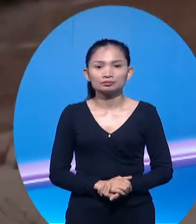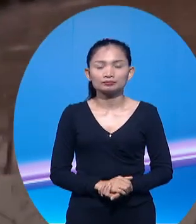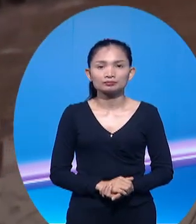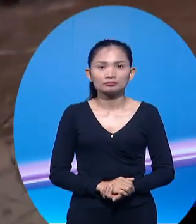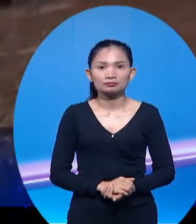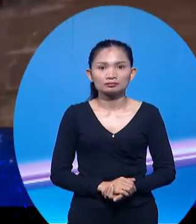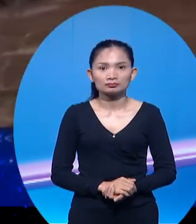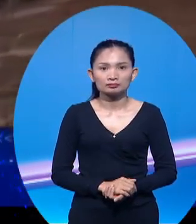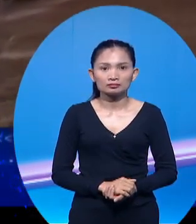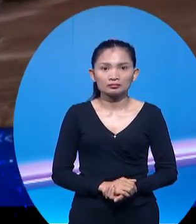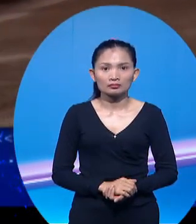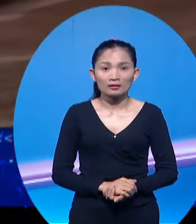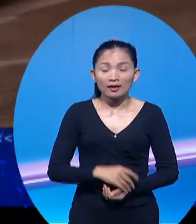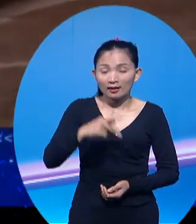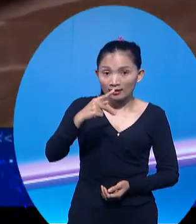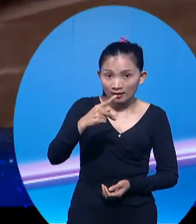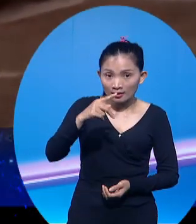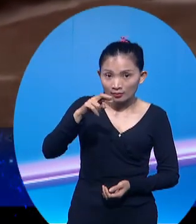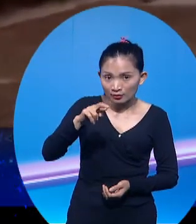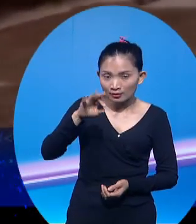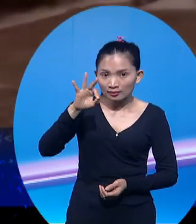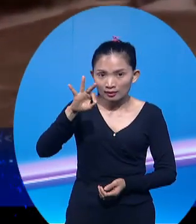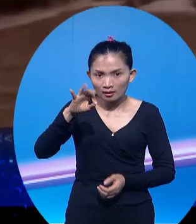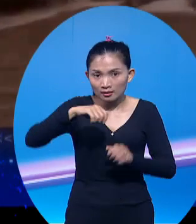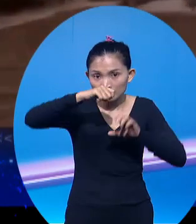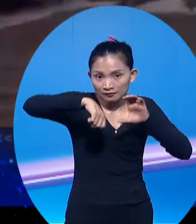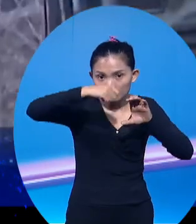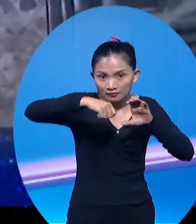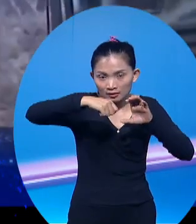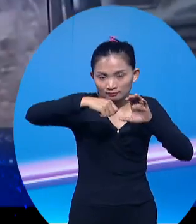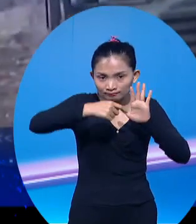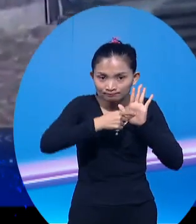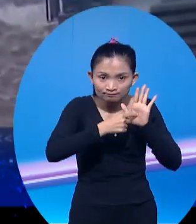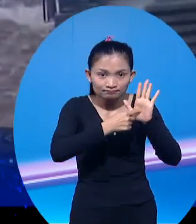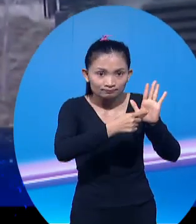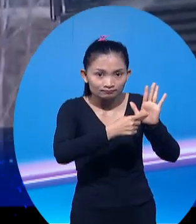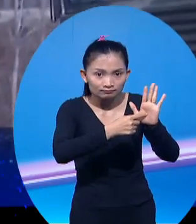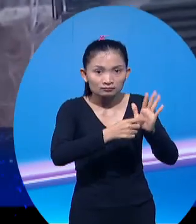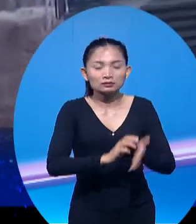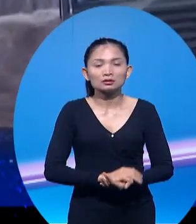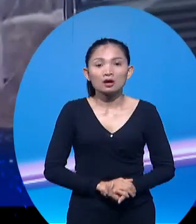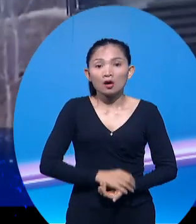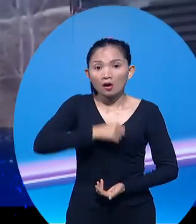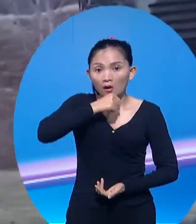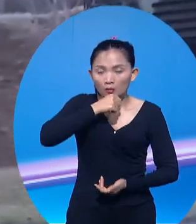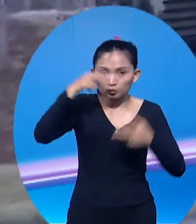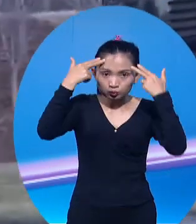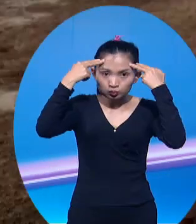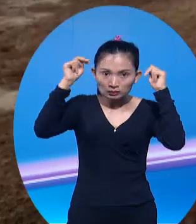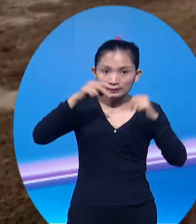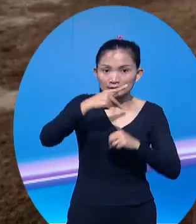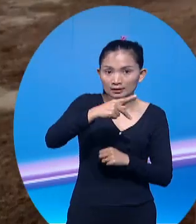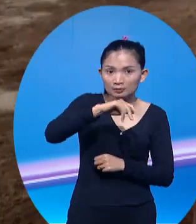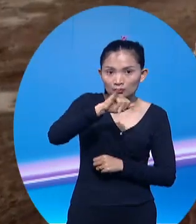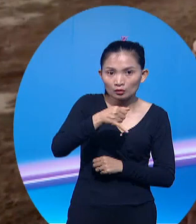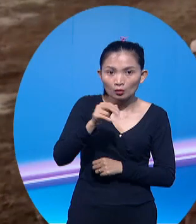Theo đoạn video mà đài KRT công bố, nhà lãnh đạo Kim Jong-un đã giám sát vụ phóng tên lửa, đồng thời ca ngợi đây là vũ khí